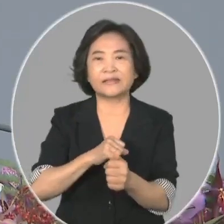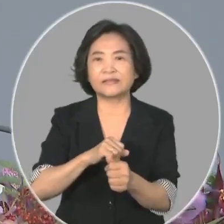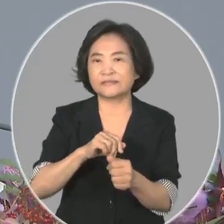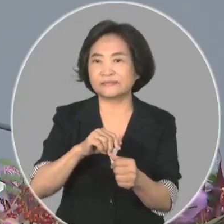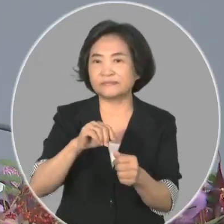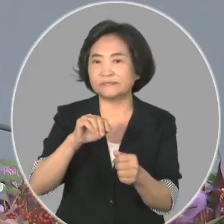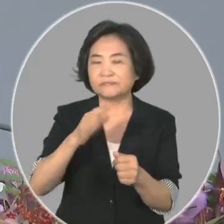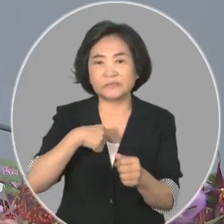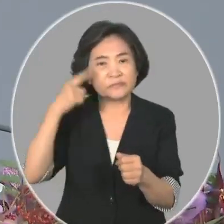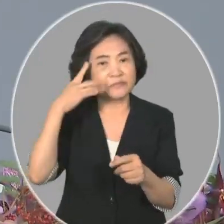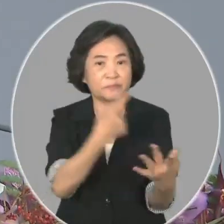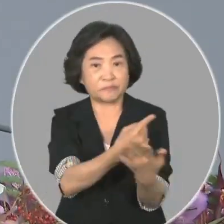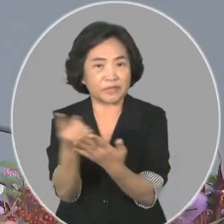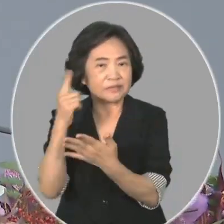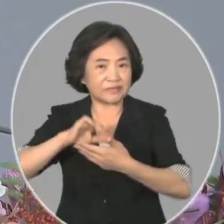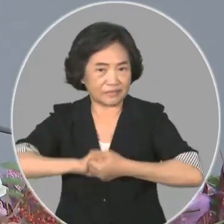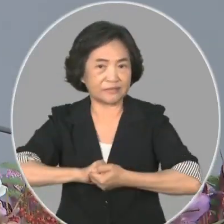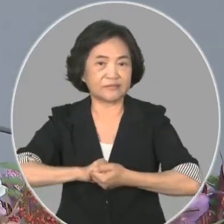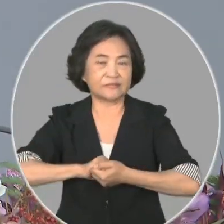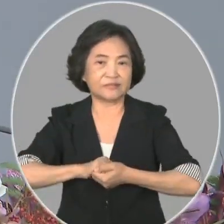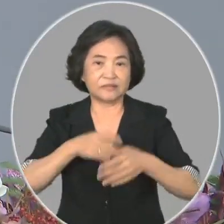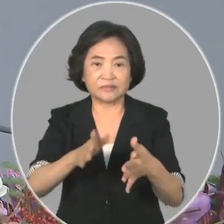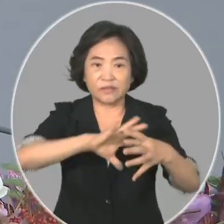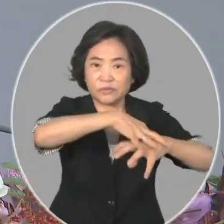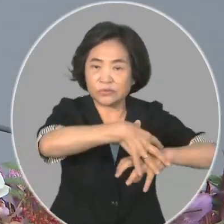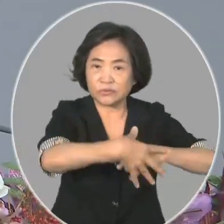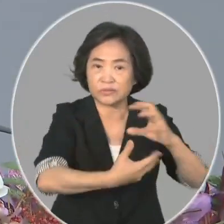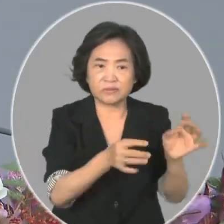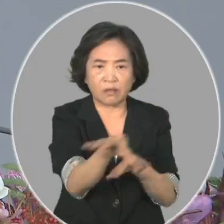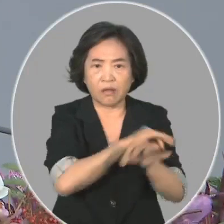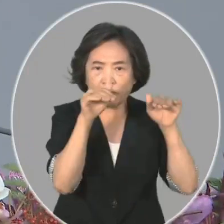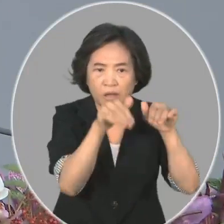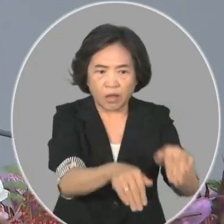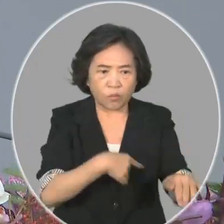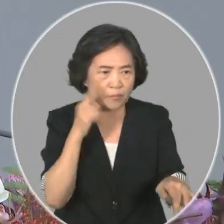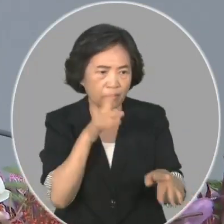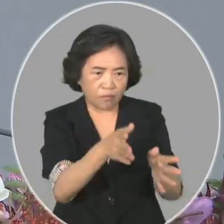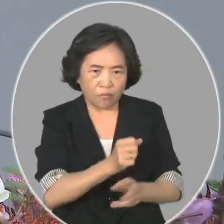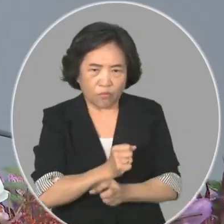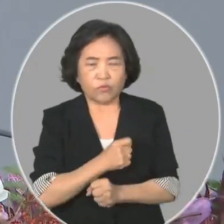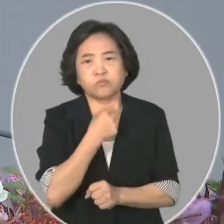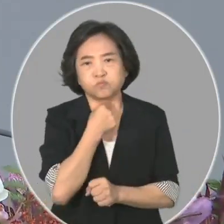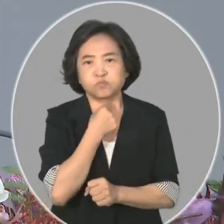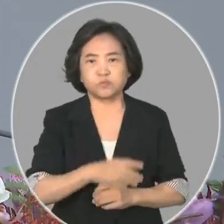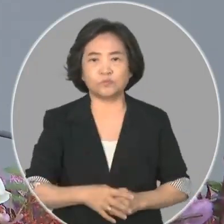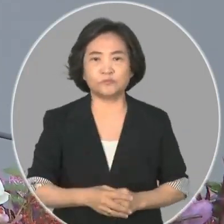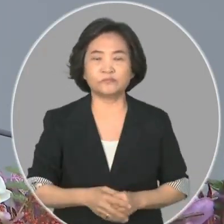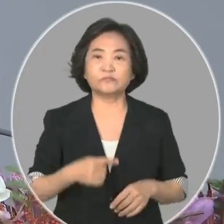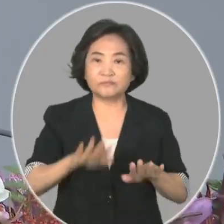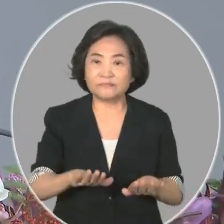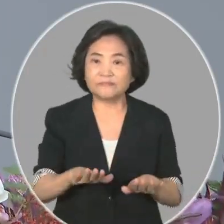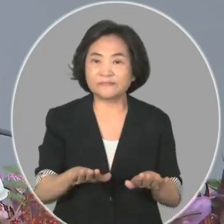我们仍然必须要因应全球经济衰退的变局。在此同